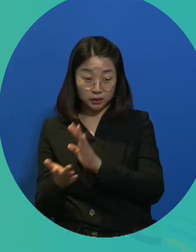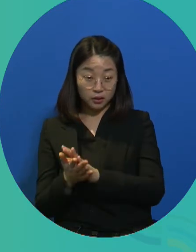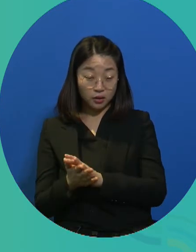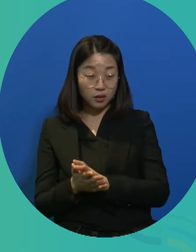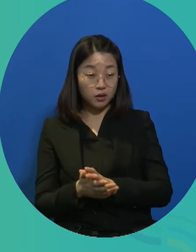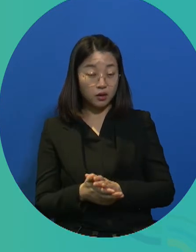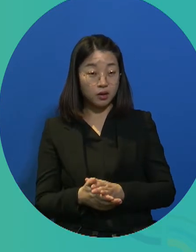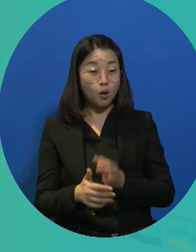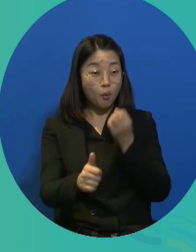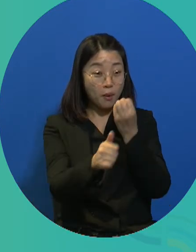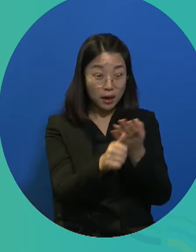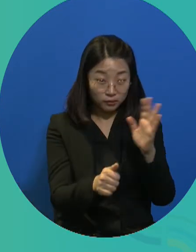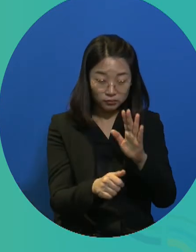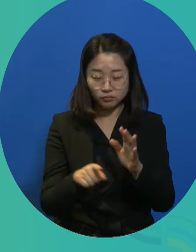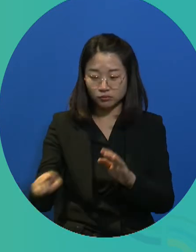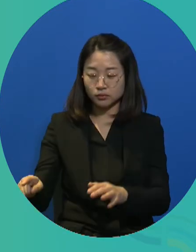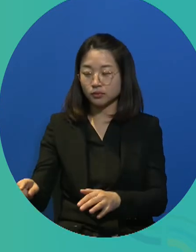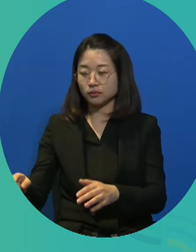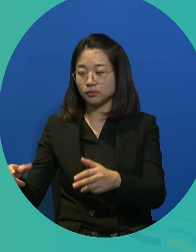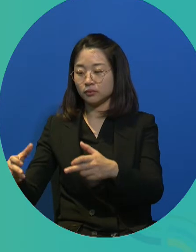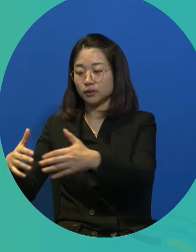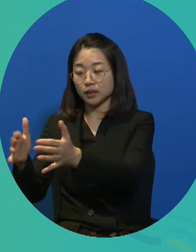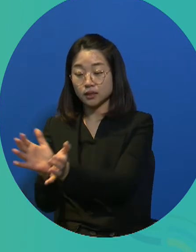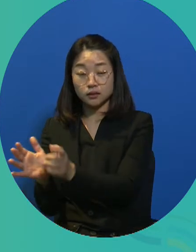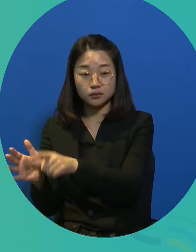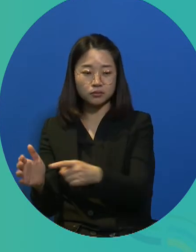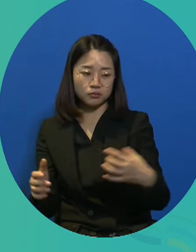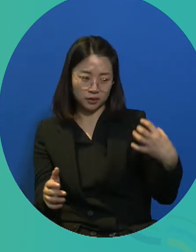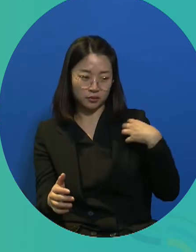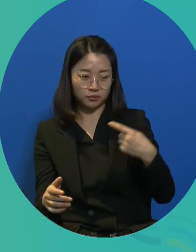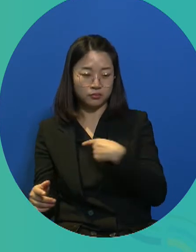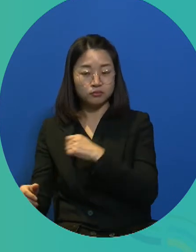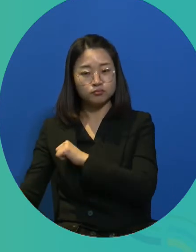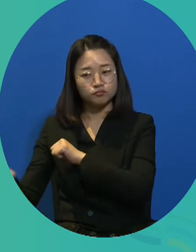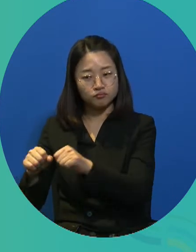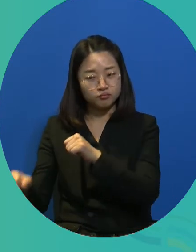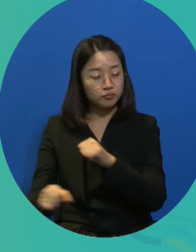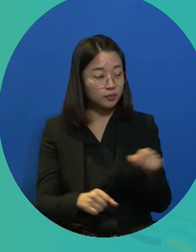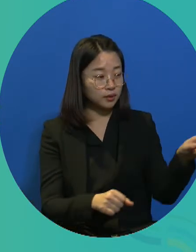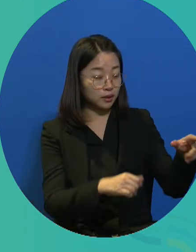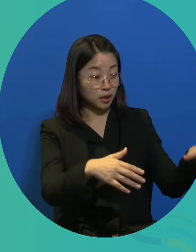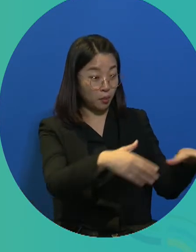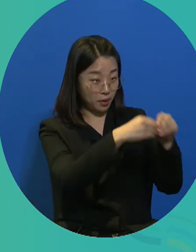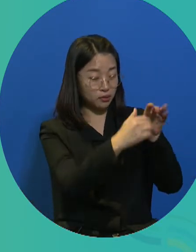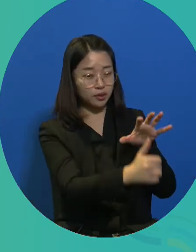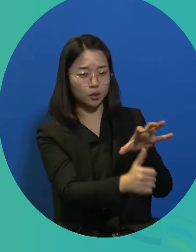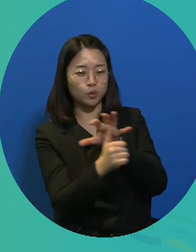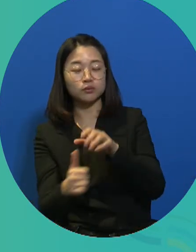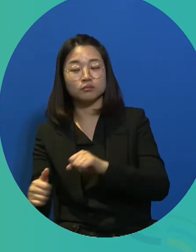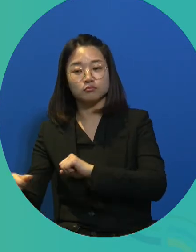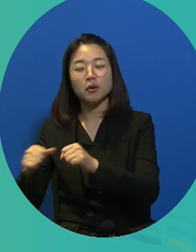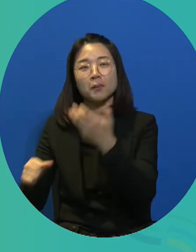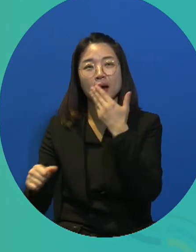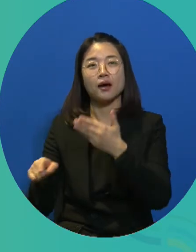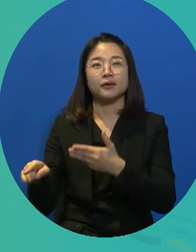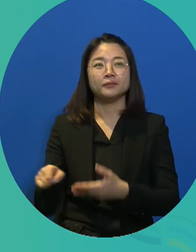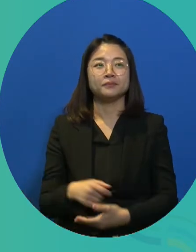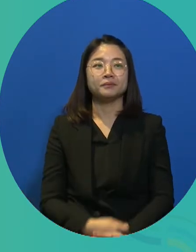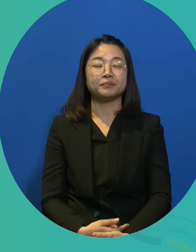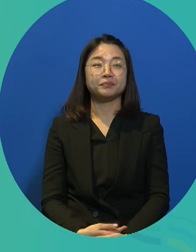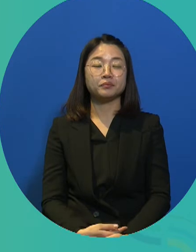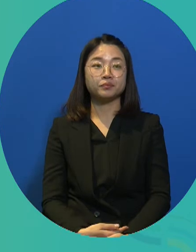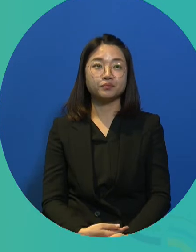더 주도적으로 사회의 변화를 이끌어내기 위해서 활동을 할 수 있는 영역이 아닐까 싶습니다.